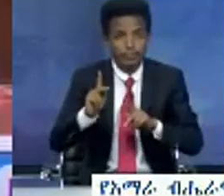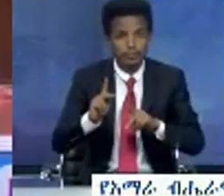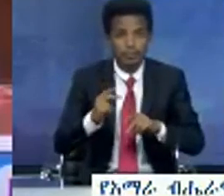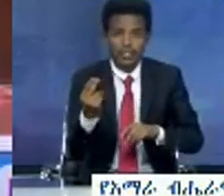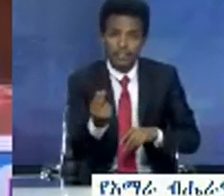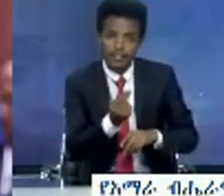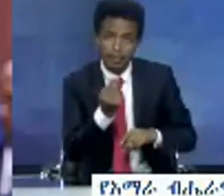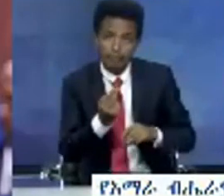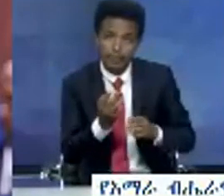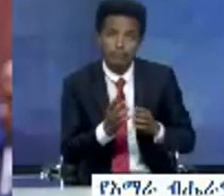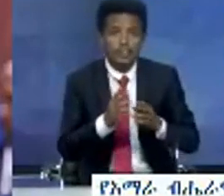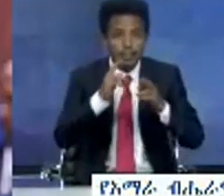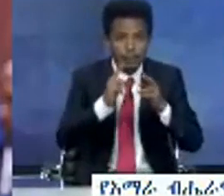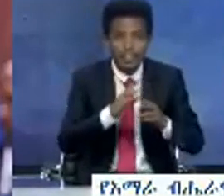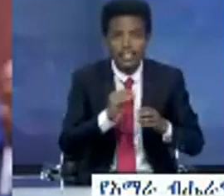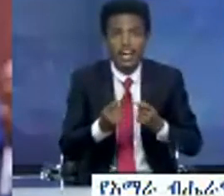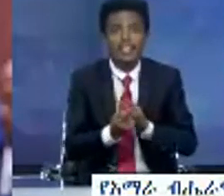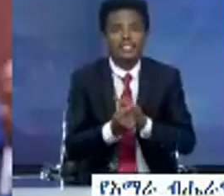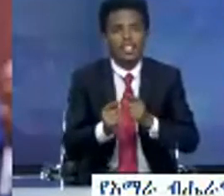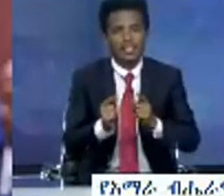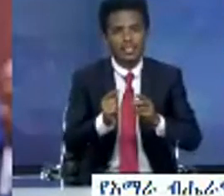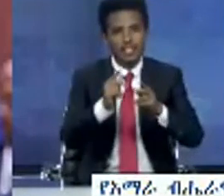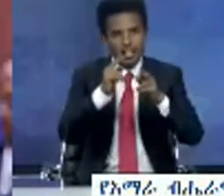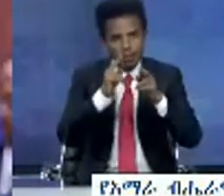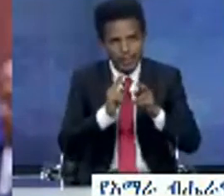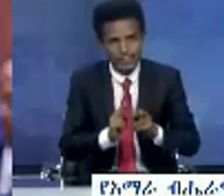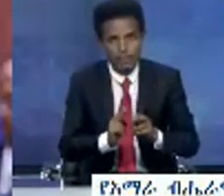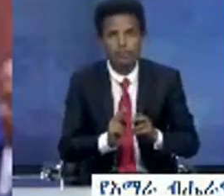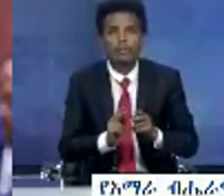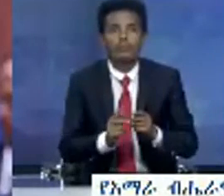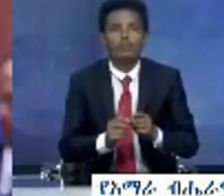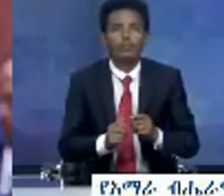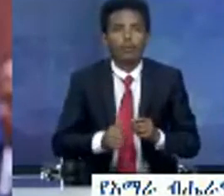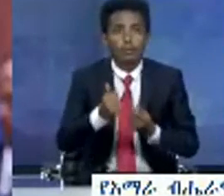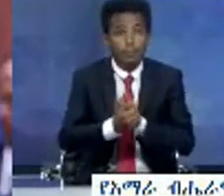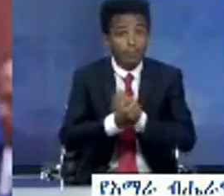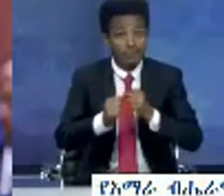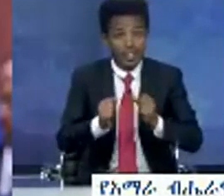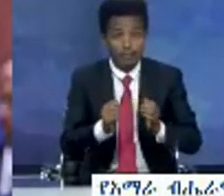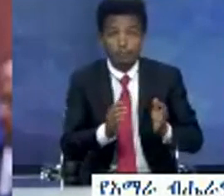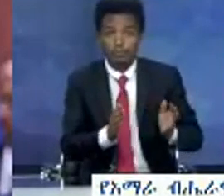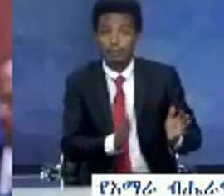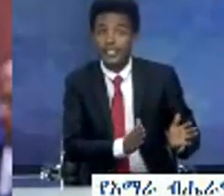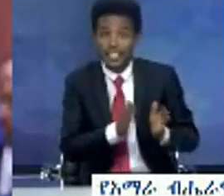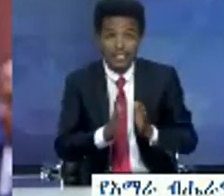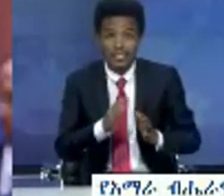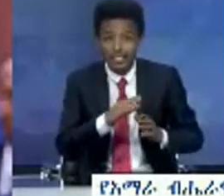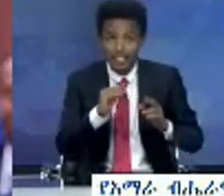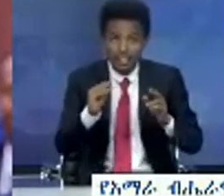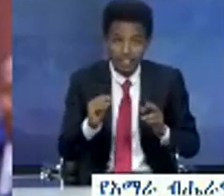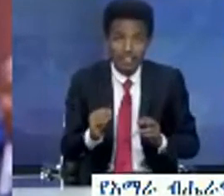ጥቅም፣ ክብርና ነጻነት ለማስከበር ፍቱን መፍትሄው መደራጀትና መወያየት መሆኑን